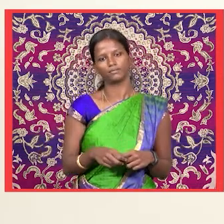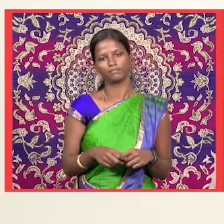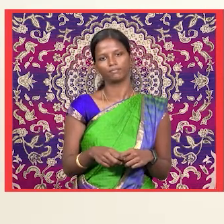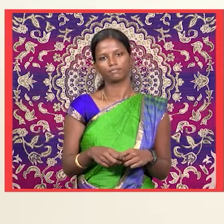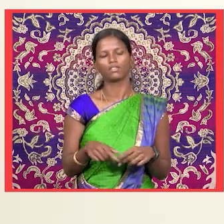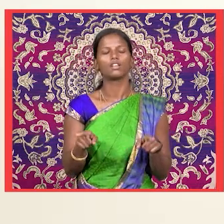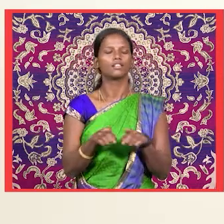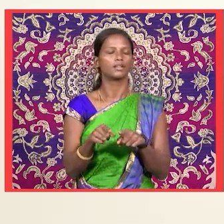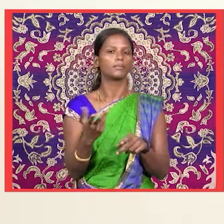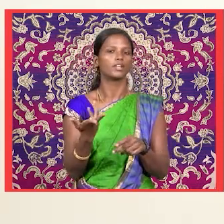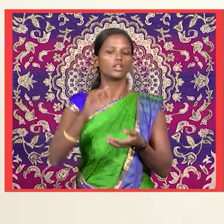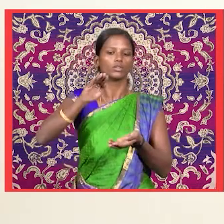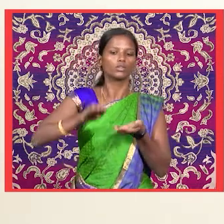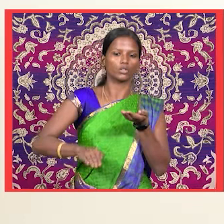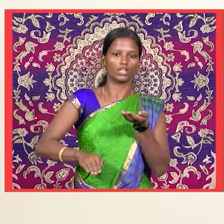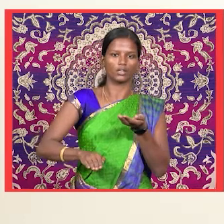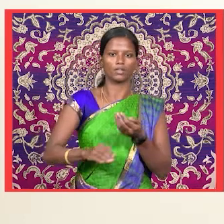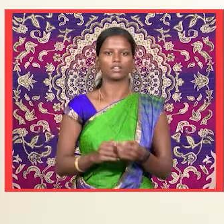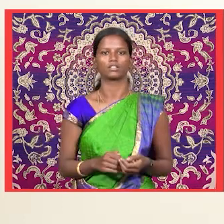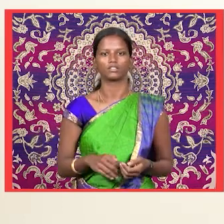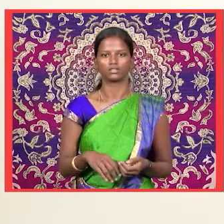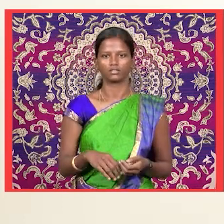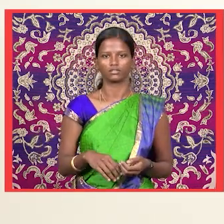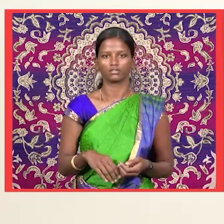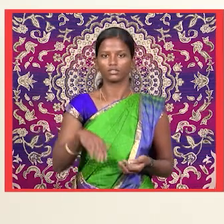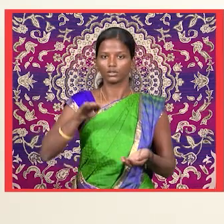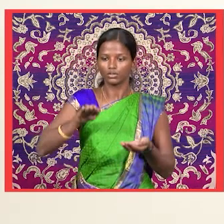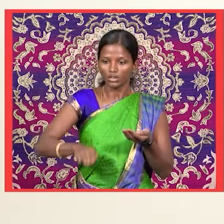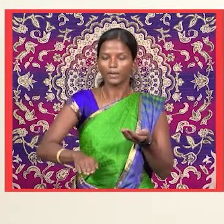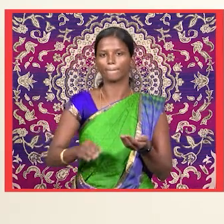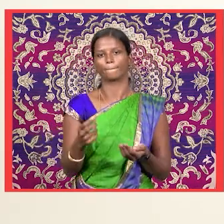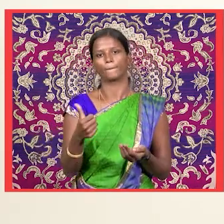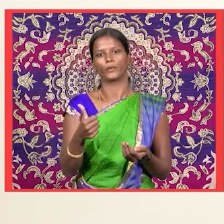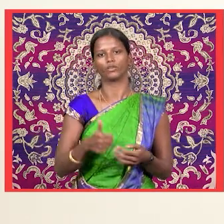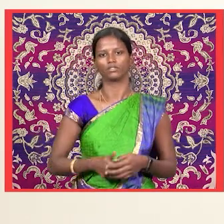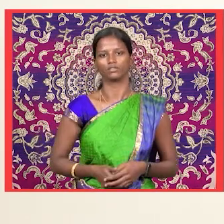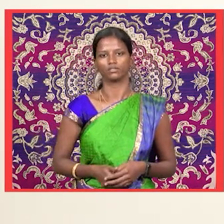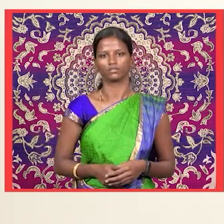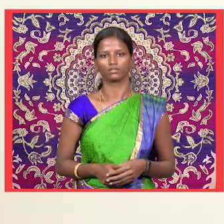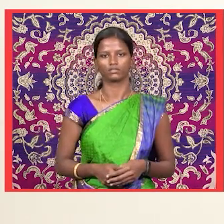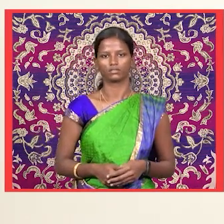அது பார்த்தீங்கன்னா குறைக்கப்பட்ட தொகை எத்தனை ரூபா குறைச்சிருக்காங்கன்னு